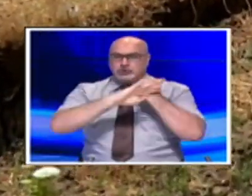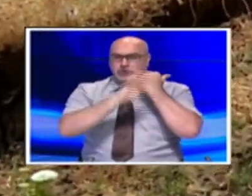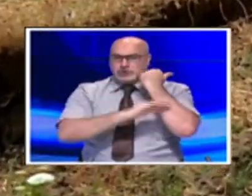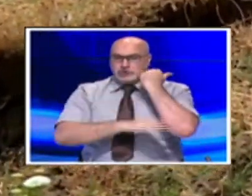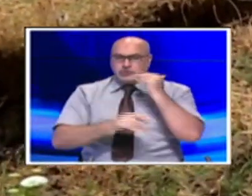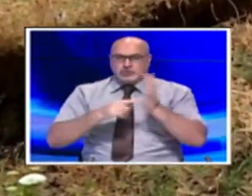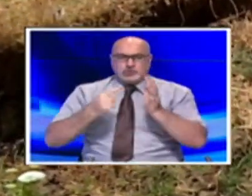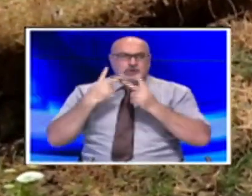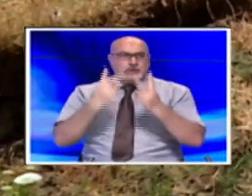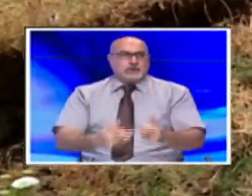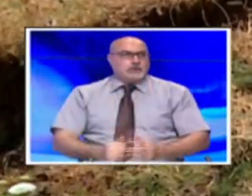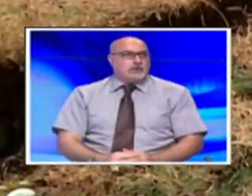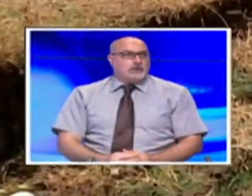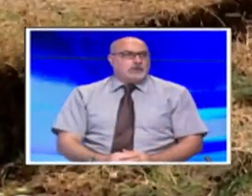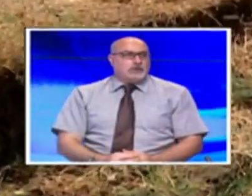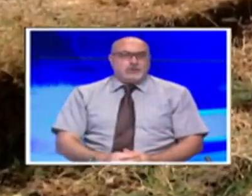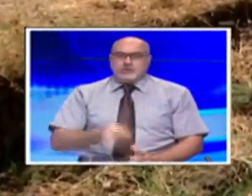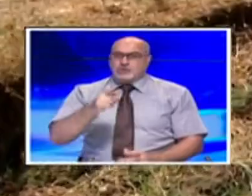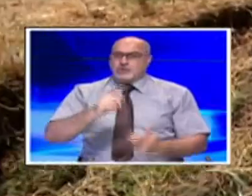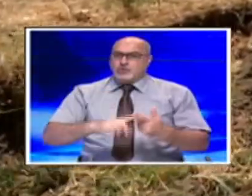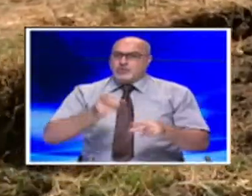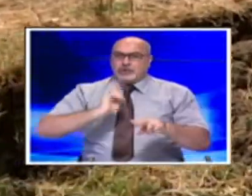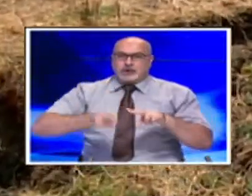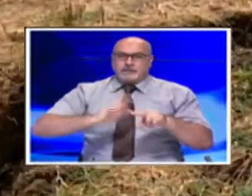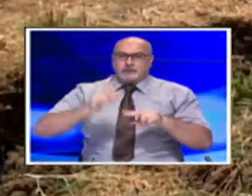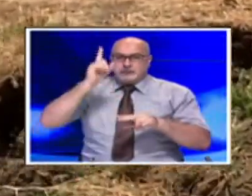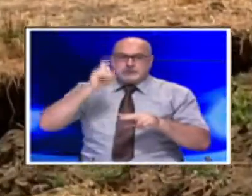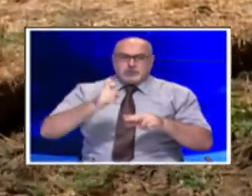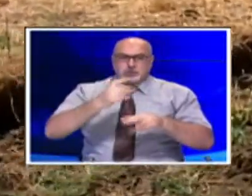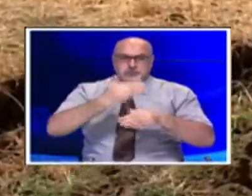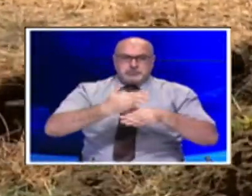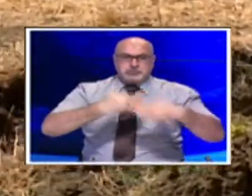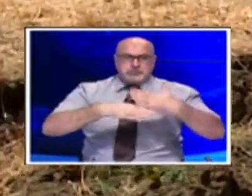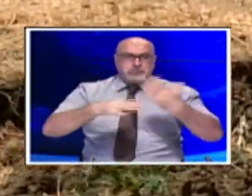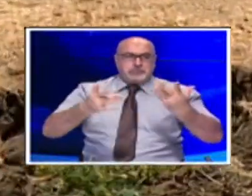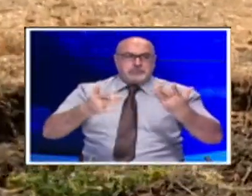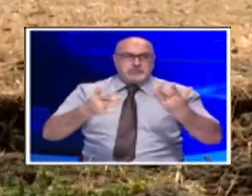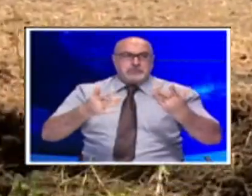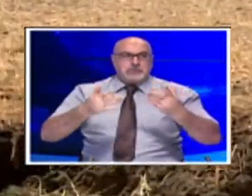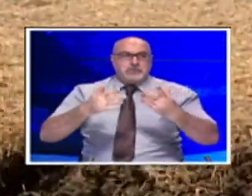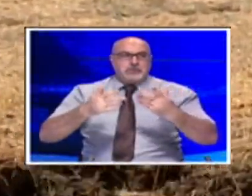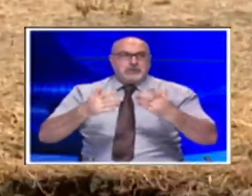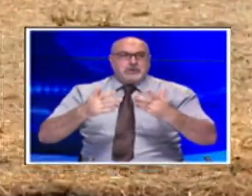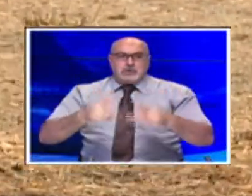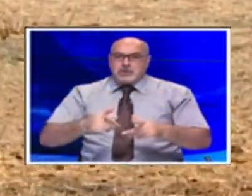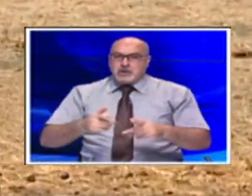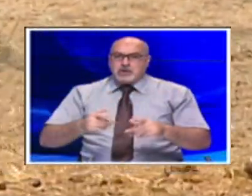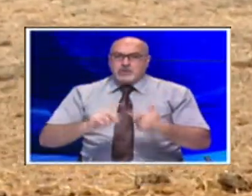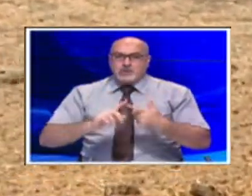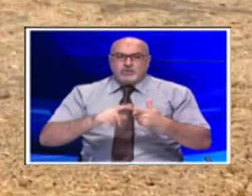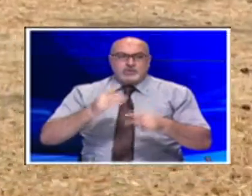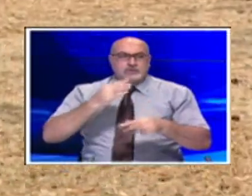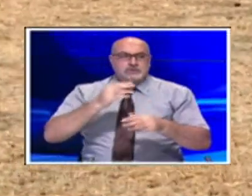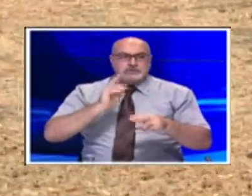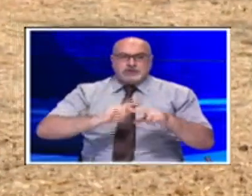لعقوا هدرت الحقيقة قلت لهم باللي الإشغال بدات وما فرانت كيبردوا في الحمى. الإشغال منين بدات الصحافة قلعوه